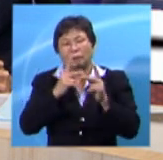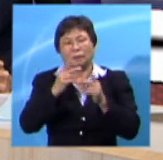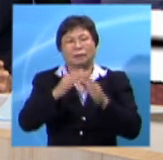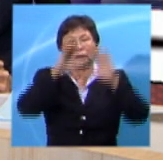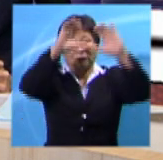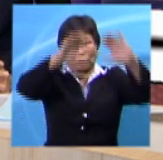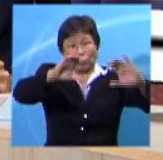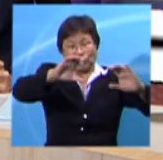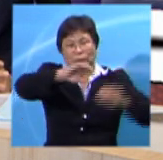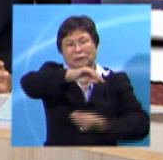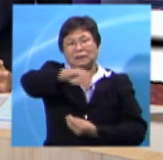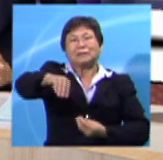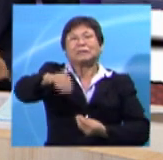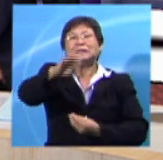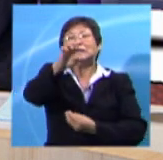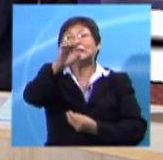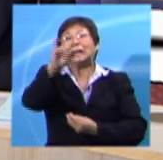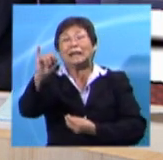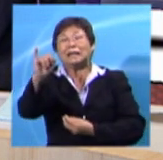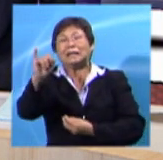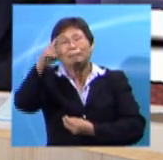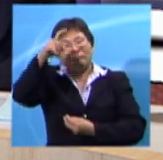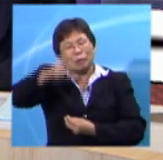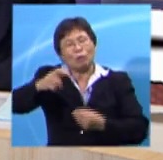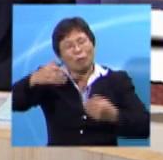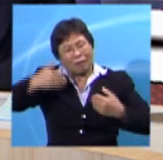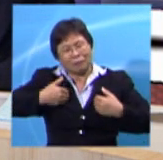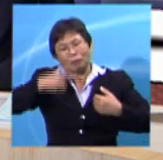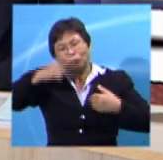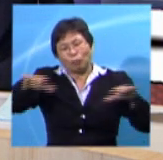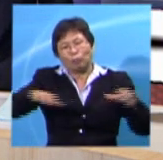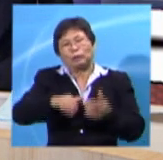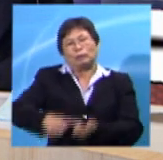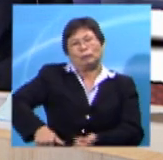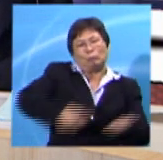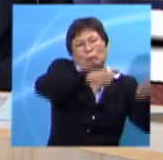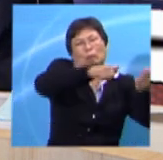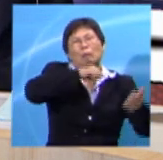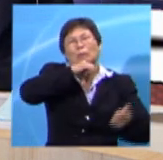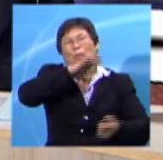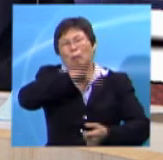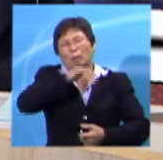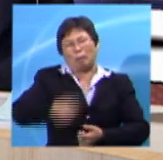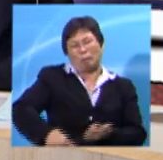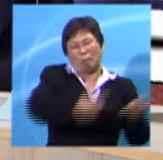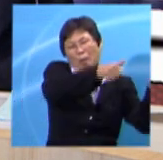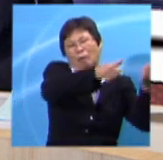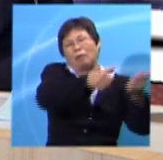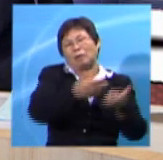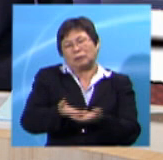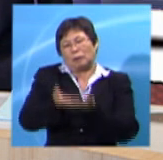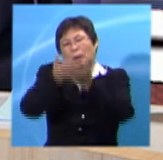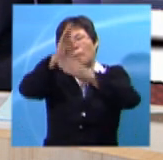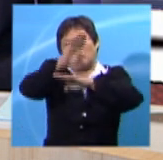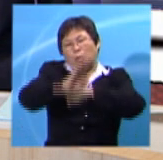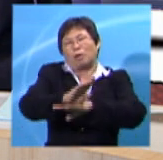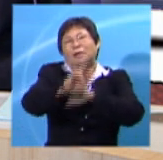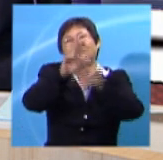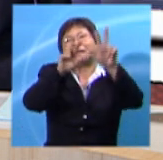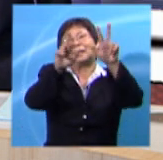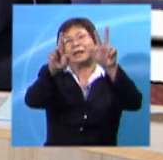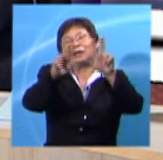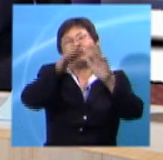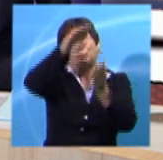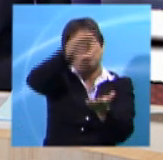eekologi industri ei perlu bagi melaksanakan pembasmian sisa pepejal dengan menyarankan budaya 3R